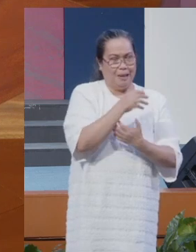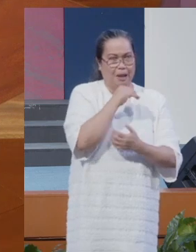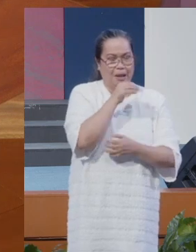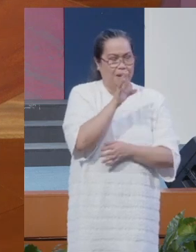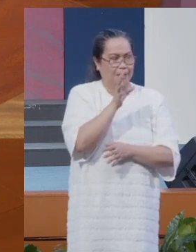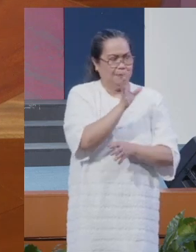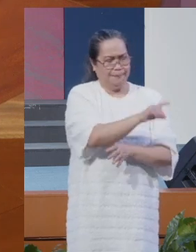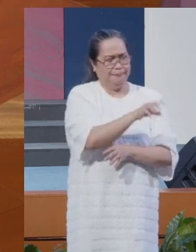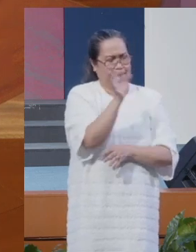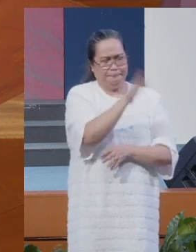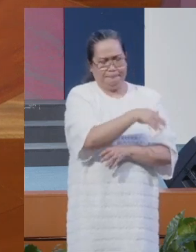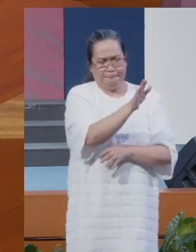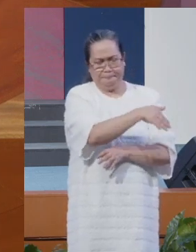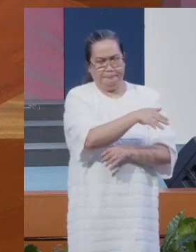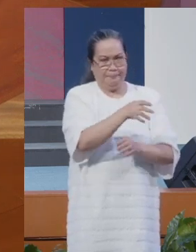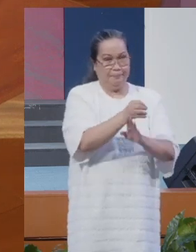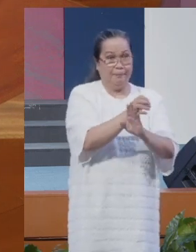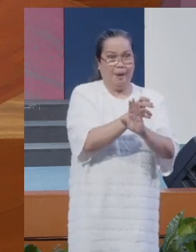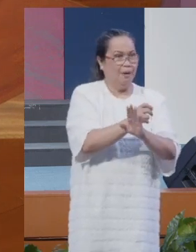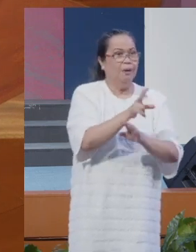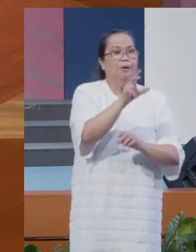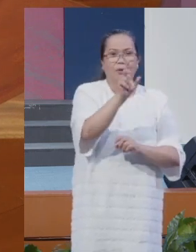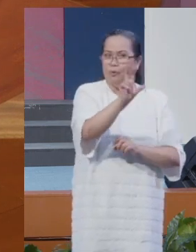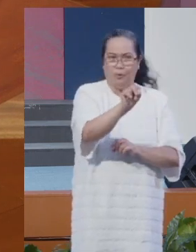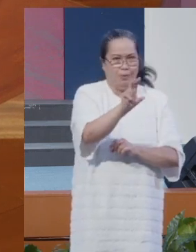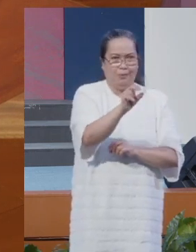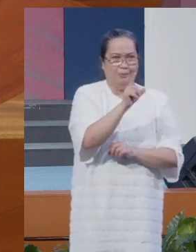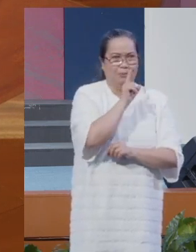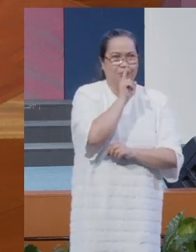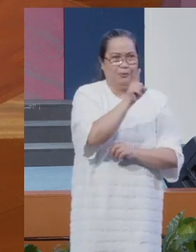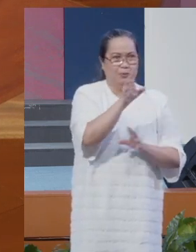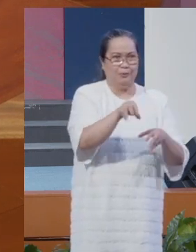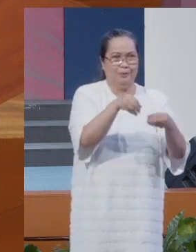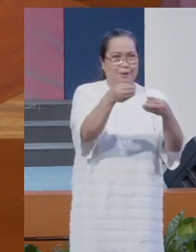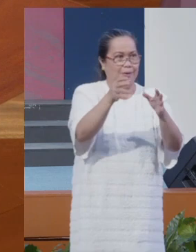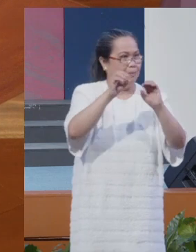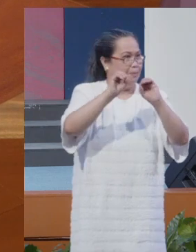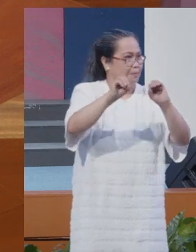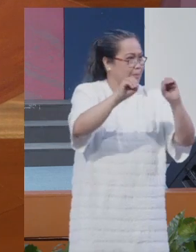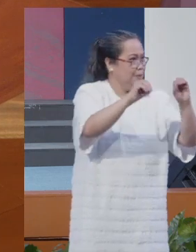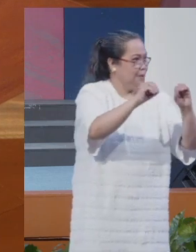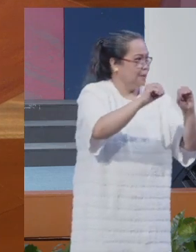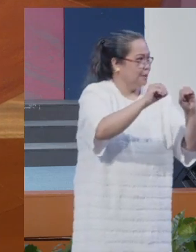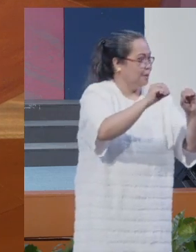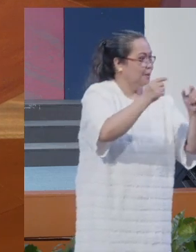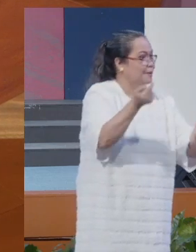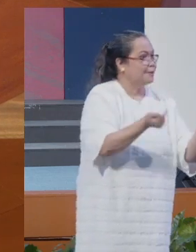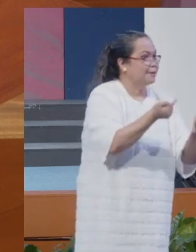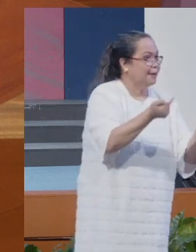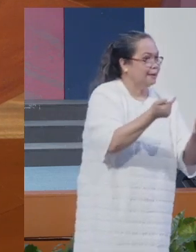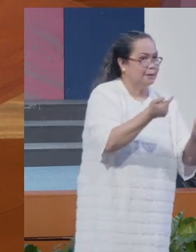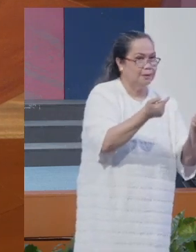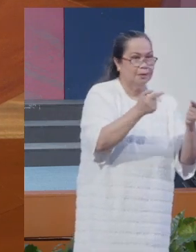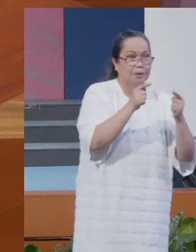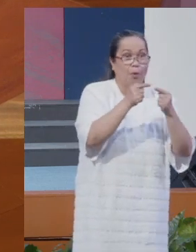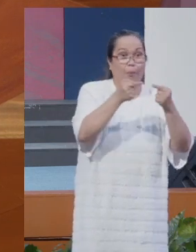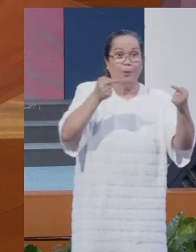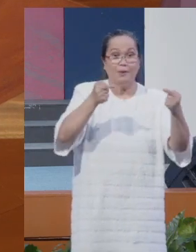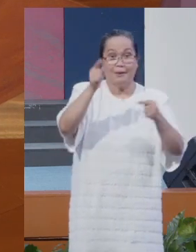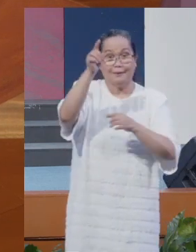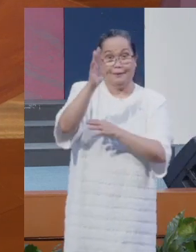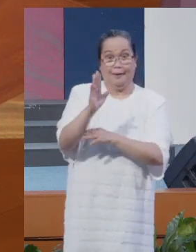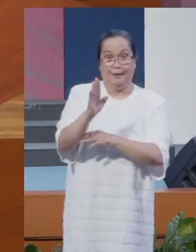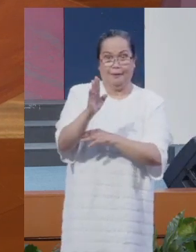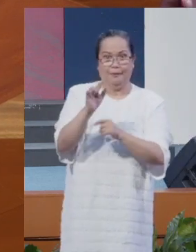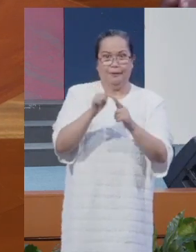pinawawalang bisa. Ito ay binigay upang ituro ang mga makasalanan kay Jesus. Sabi